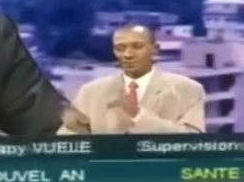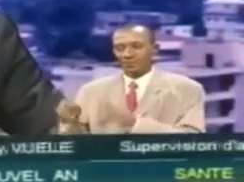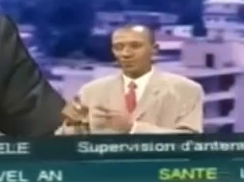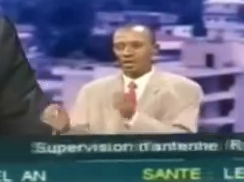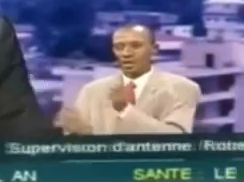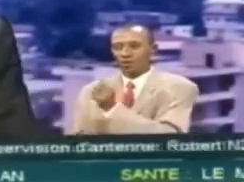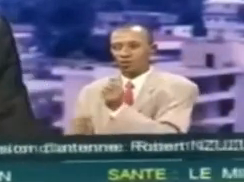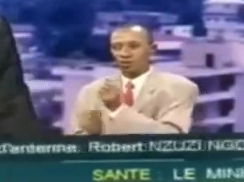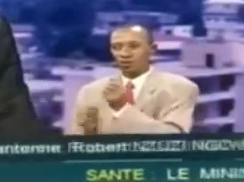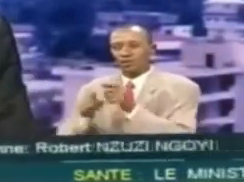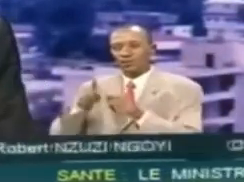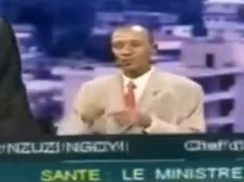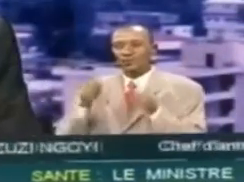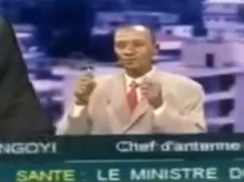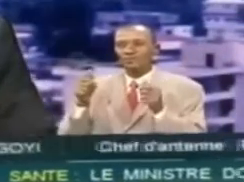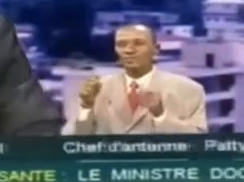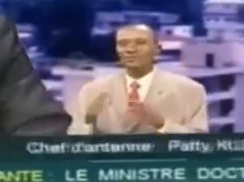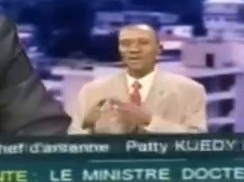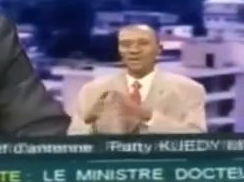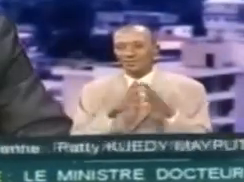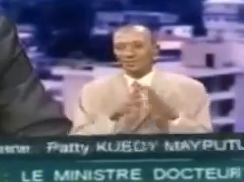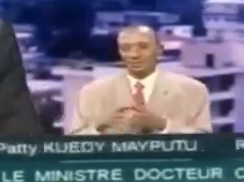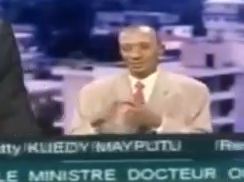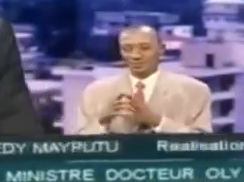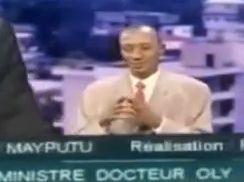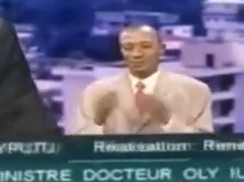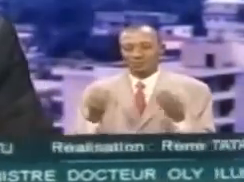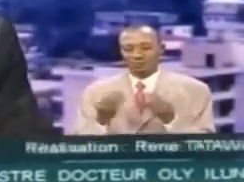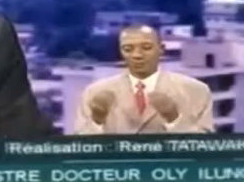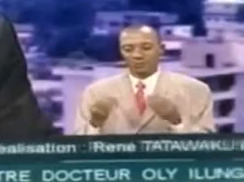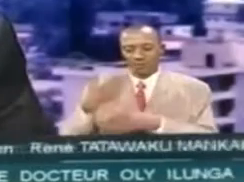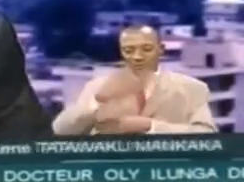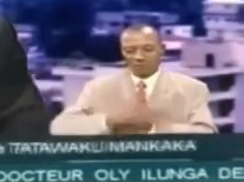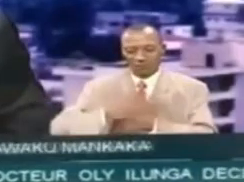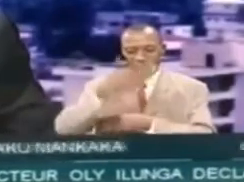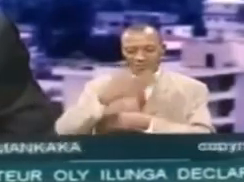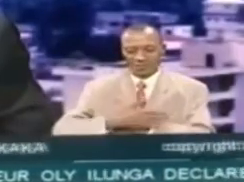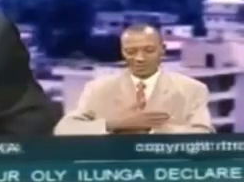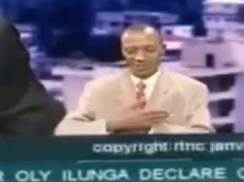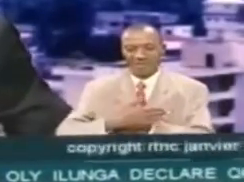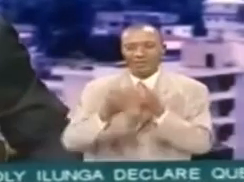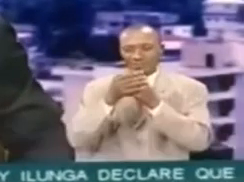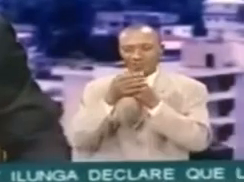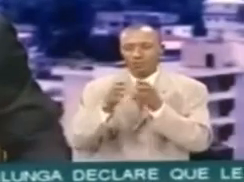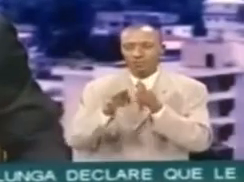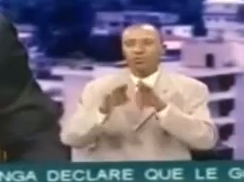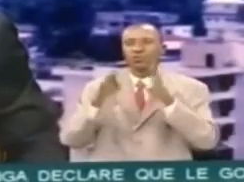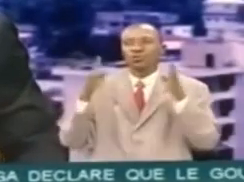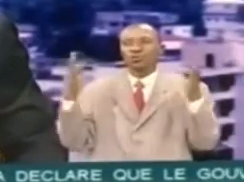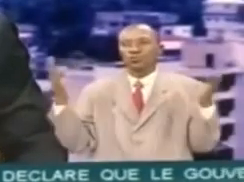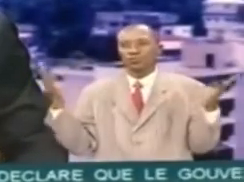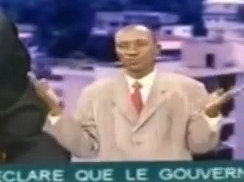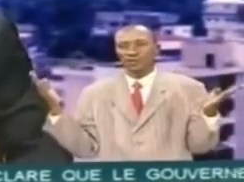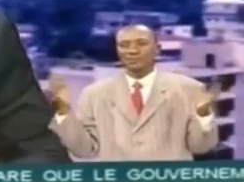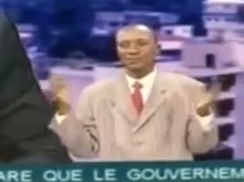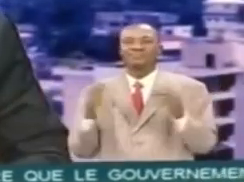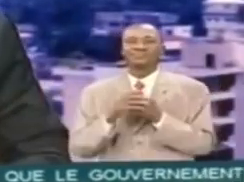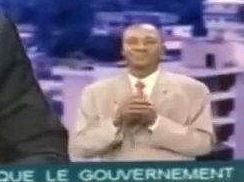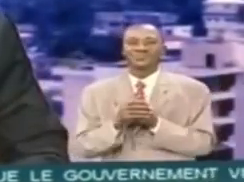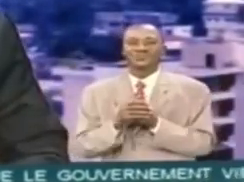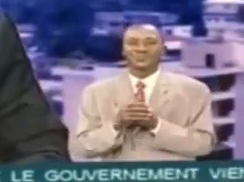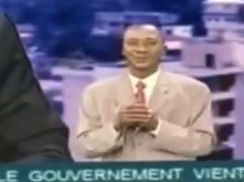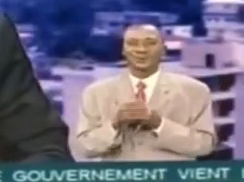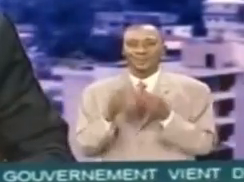comment et que faire pour ouvrir les frontières de ces deux pays. Vous avez suivi les esquisses de réponses dans ce journal grâce à